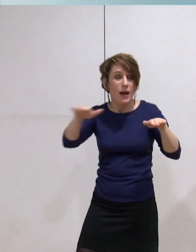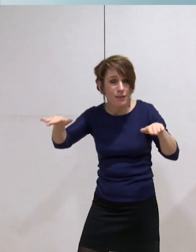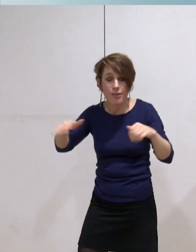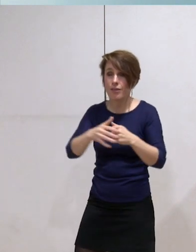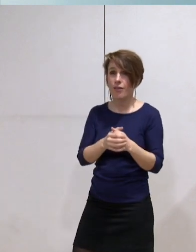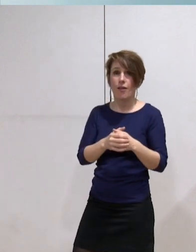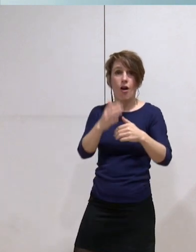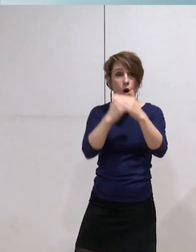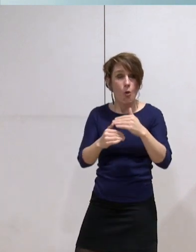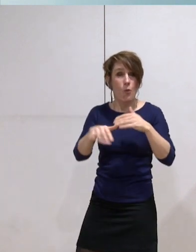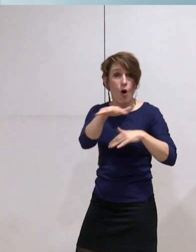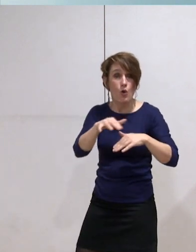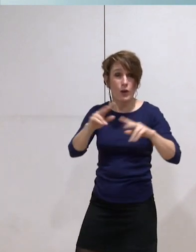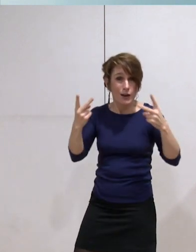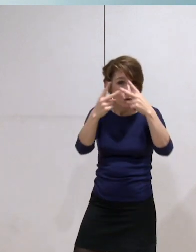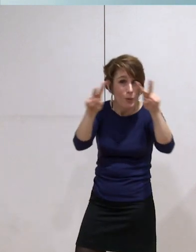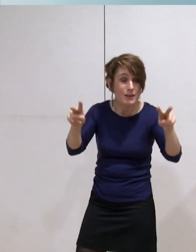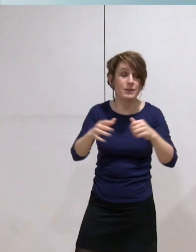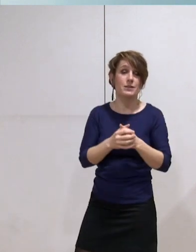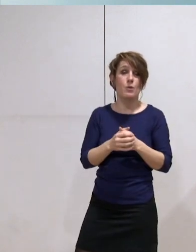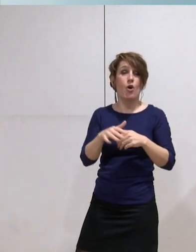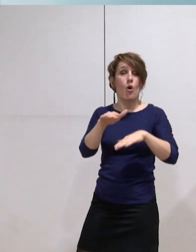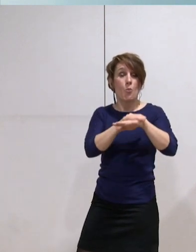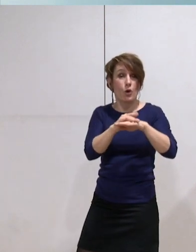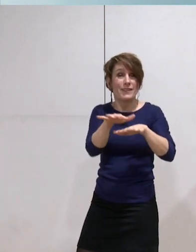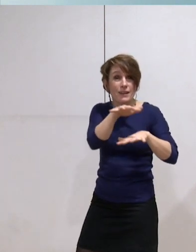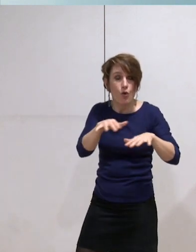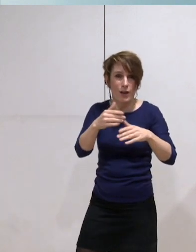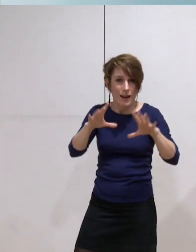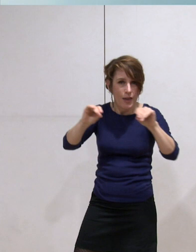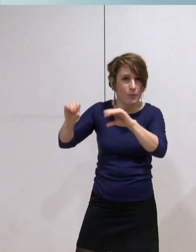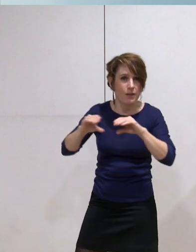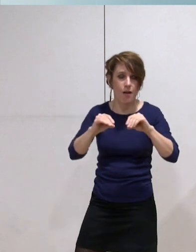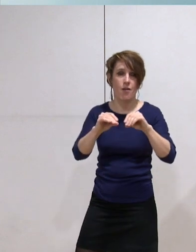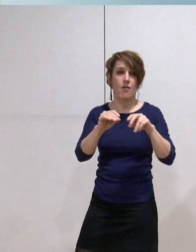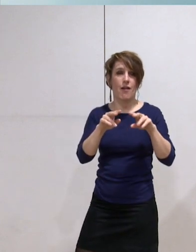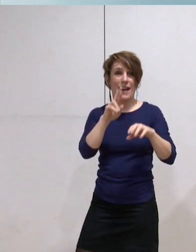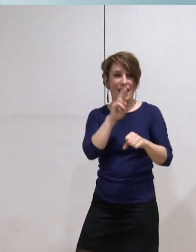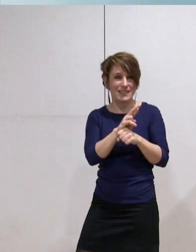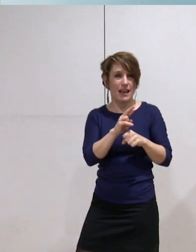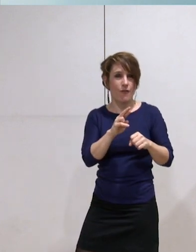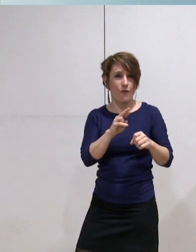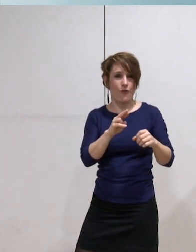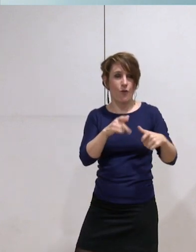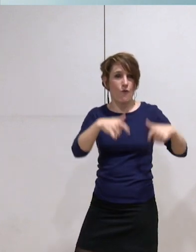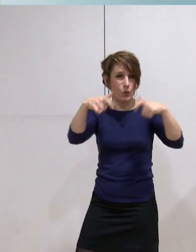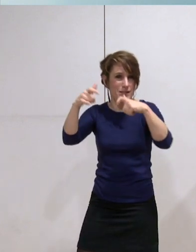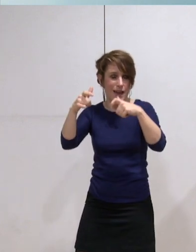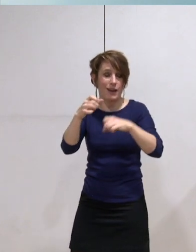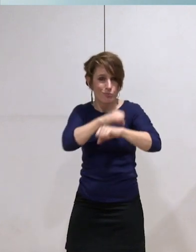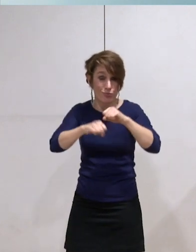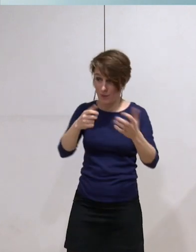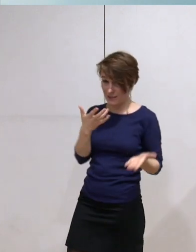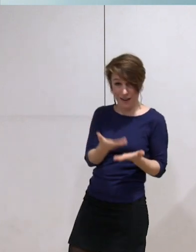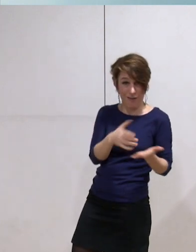local d'urbanisme politique locale de l'habitat et constitution de réserves foncières mais pour essayer de